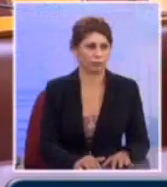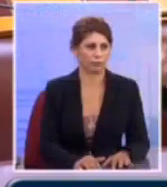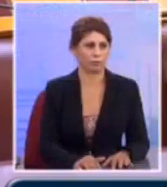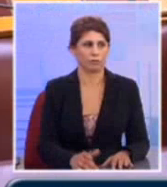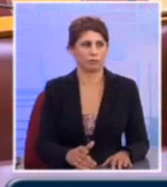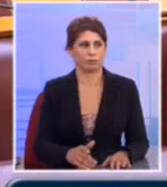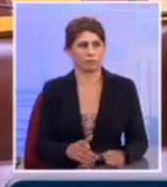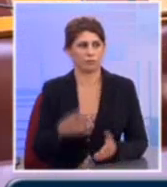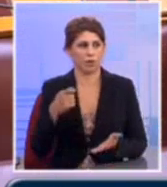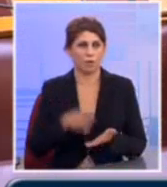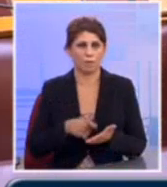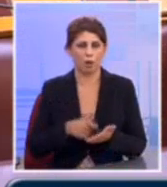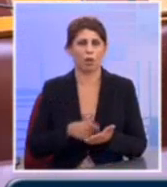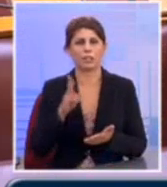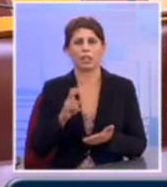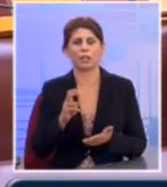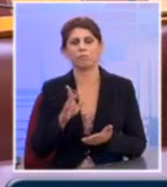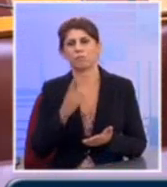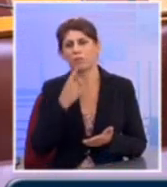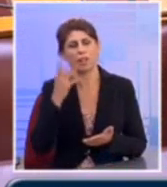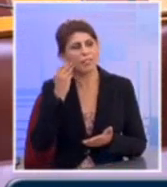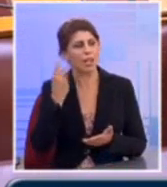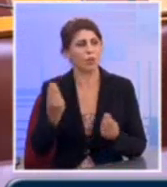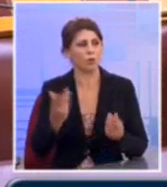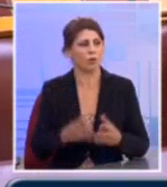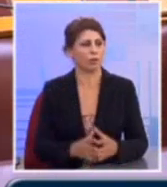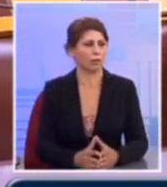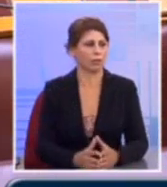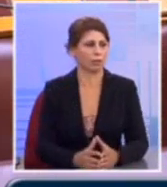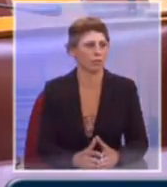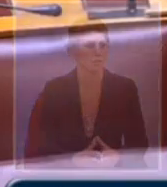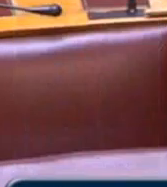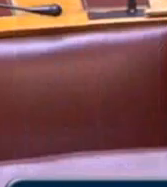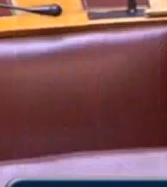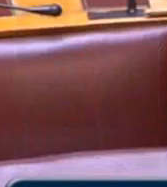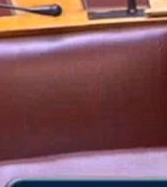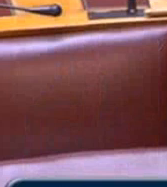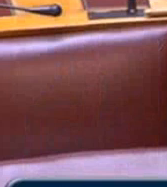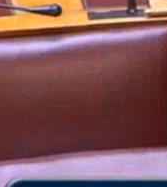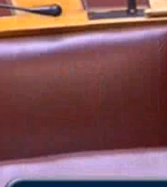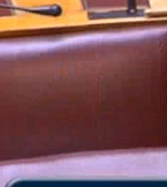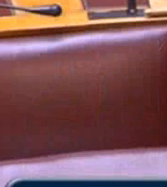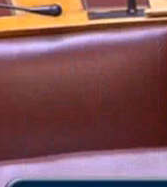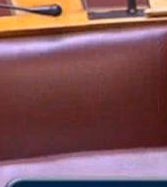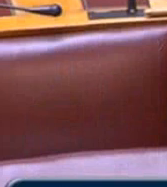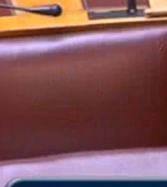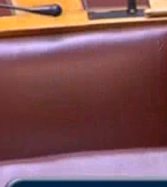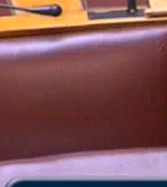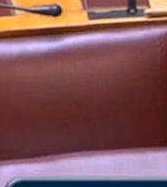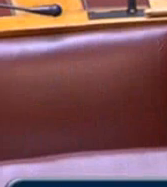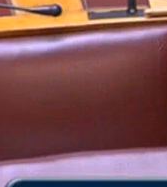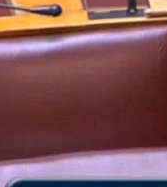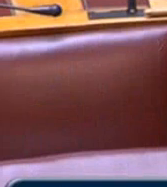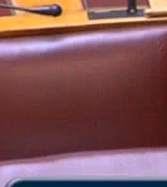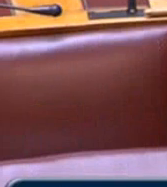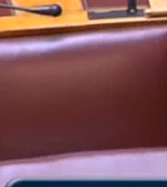26% για τη διαφορά αυτό λέω μην είναι 2 m και ύ σταθμά σς επιτροπή σας το είπα χθες ναι